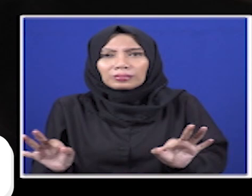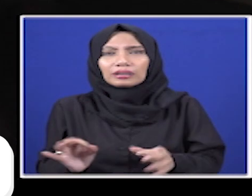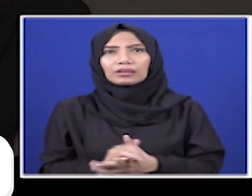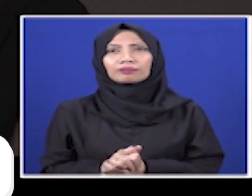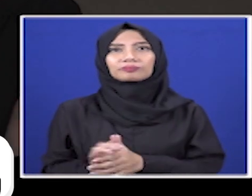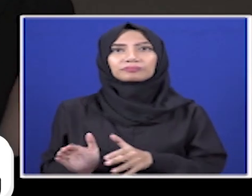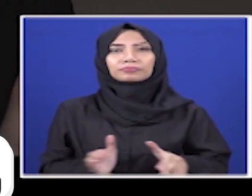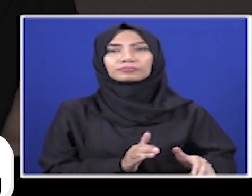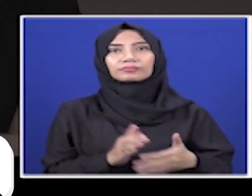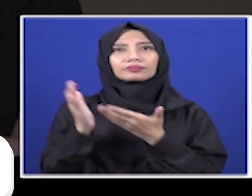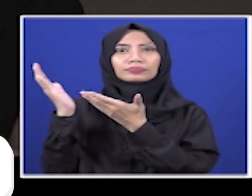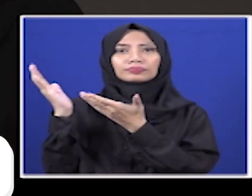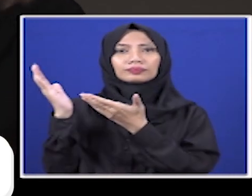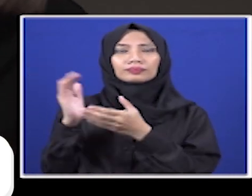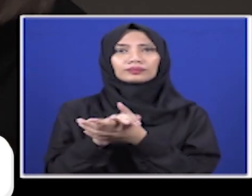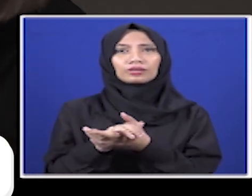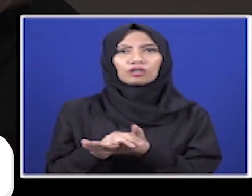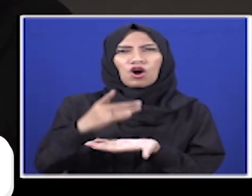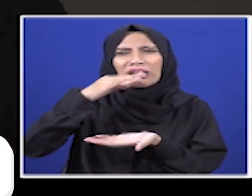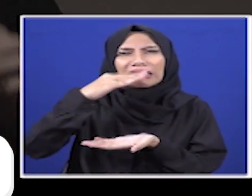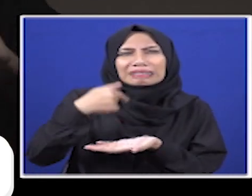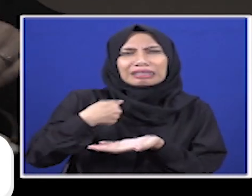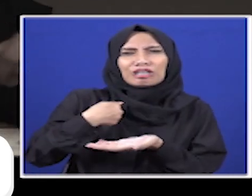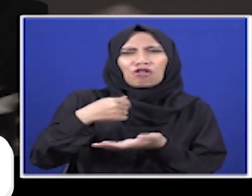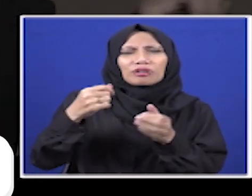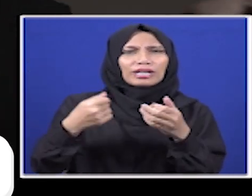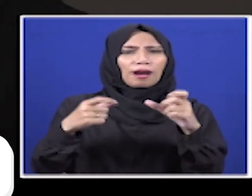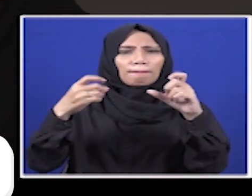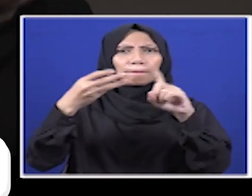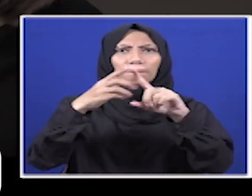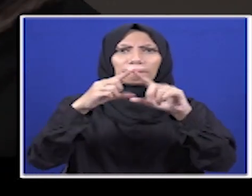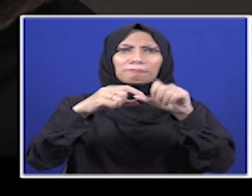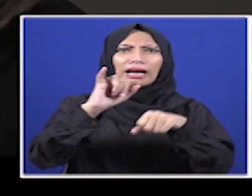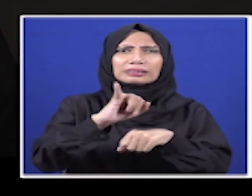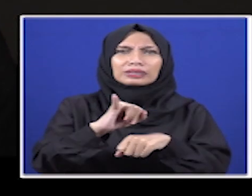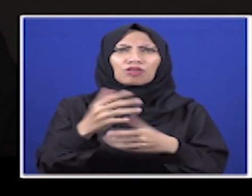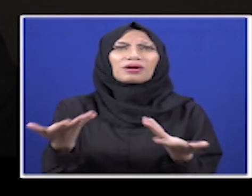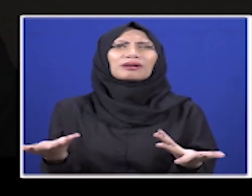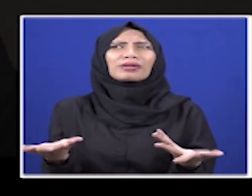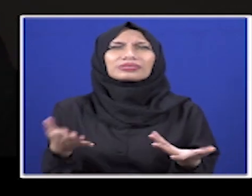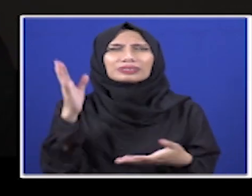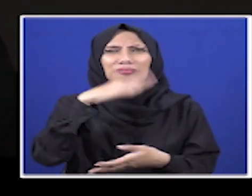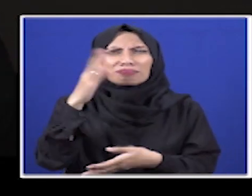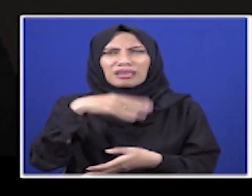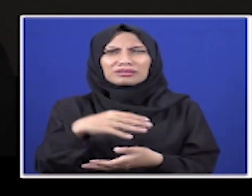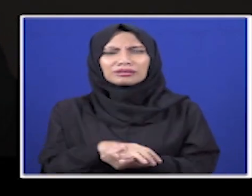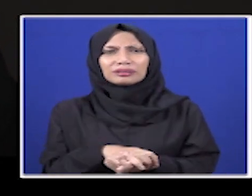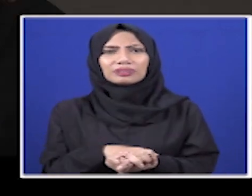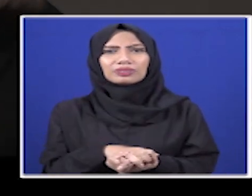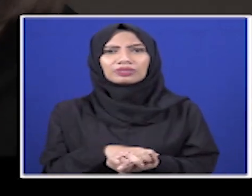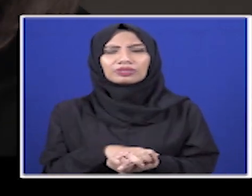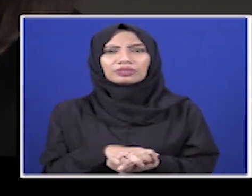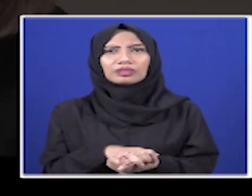lomba nasi ini tuh masih terus mah apa mau ngasih janin aku tuh kurang ya apa yang kemarin